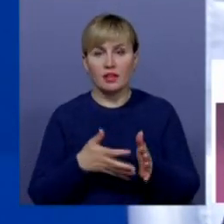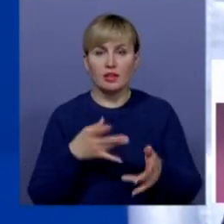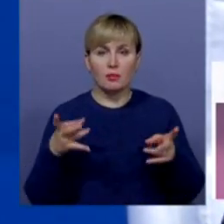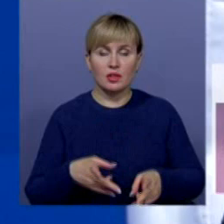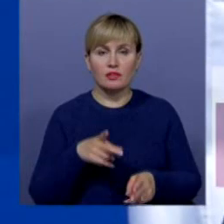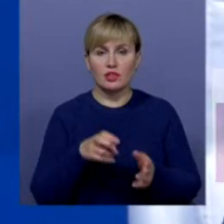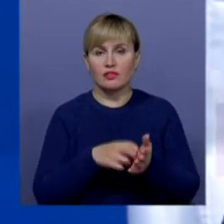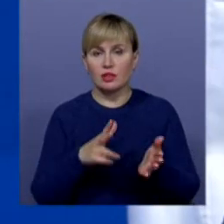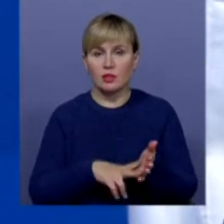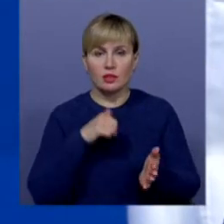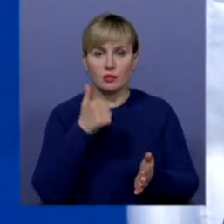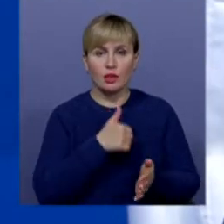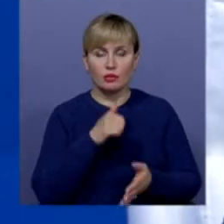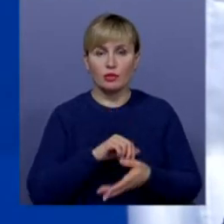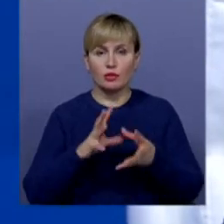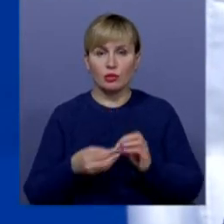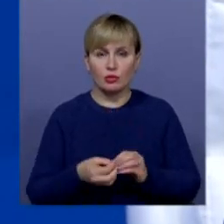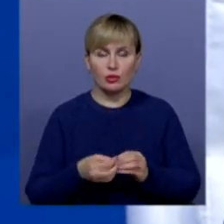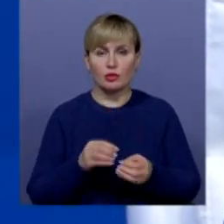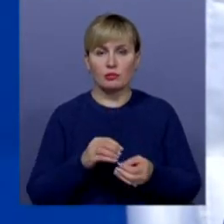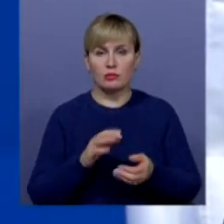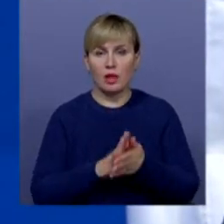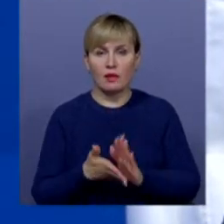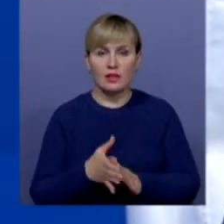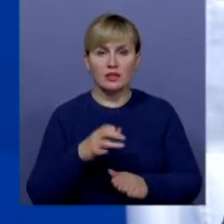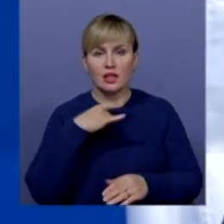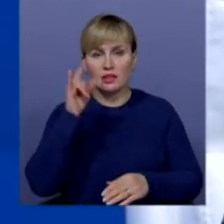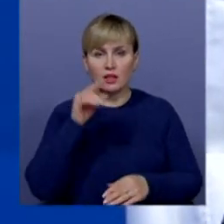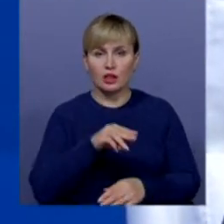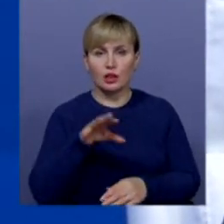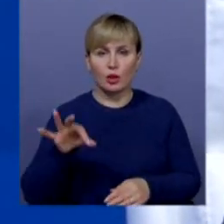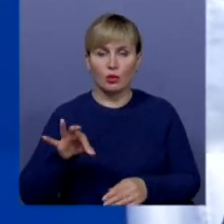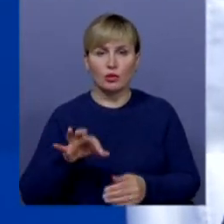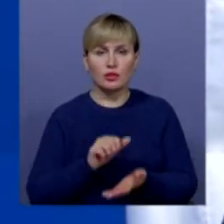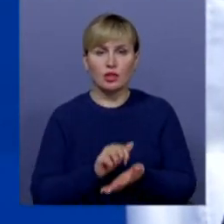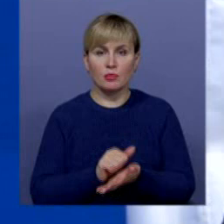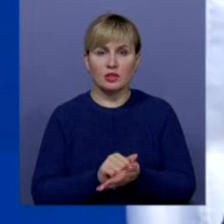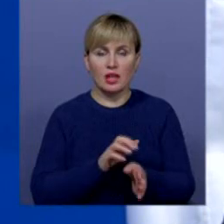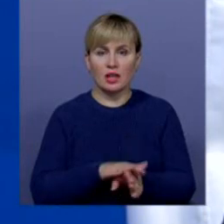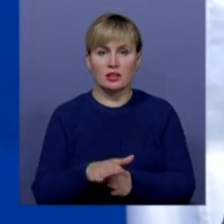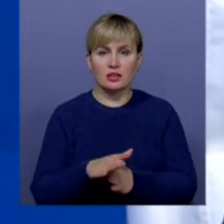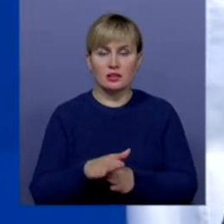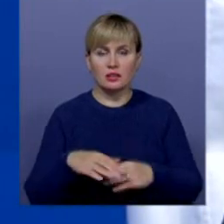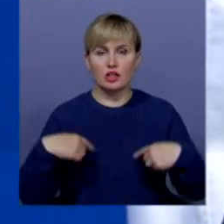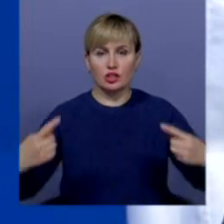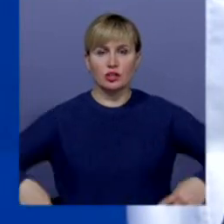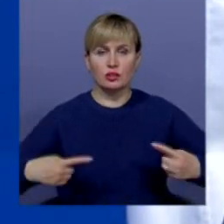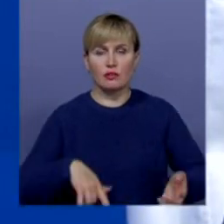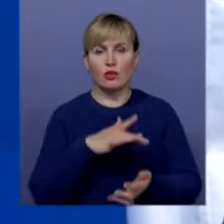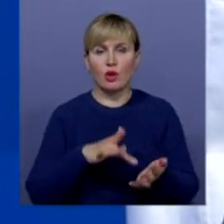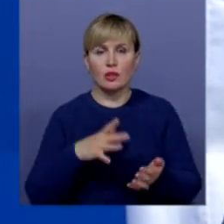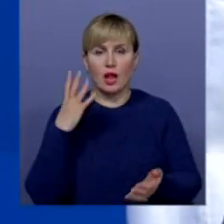необходимости в 2018 году заключен мнимый договор с казахстанским ТО, занимающимся реализацией автошин на рынке в городе